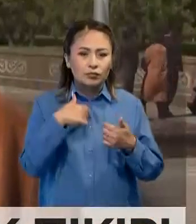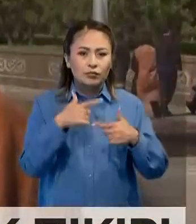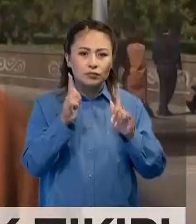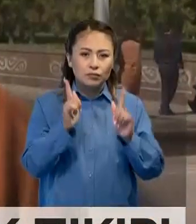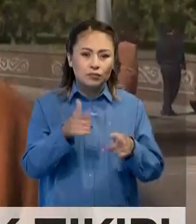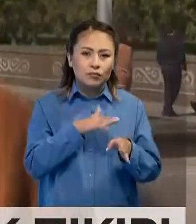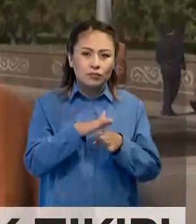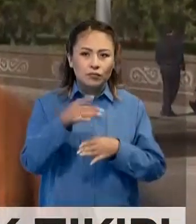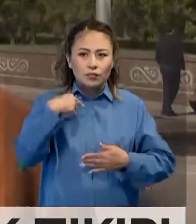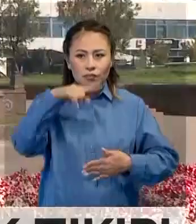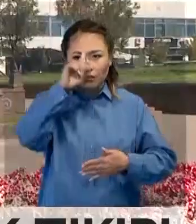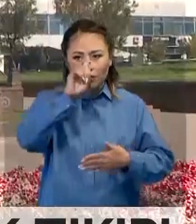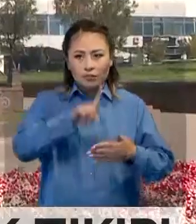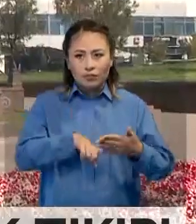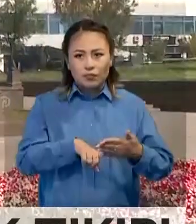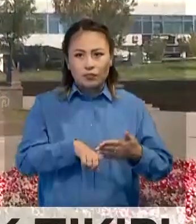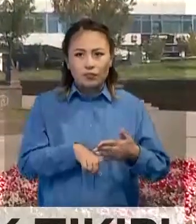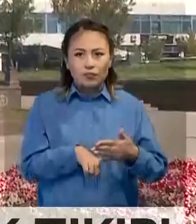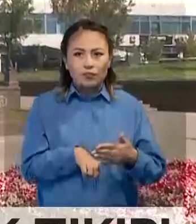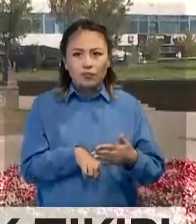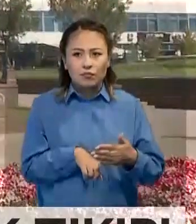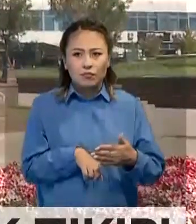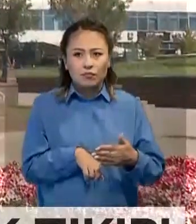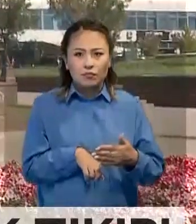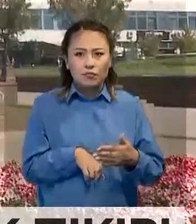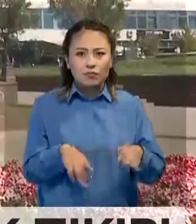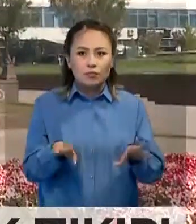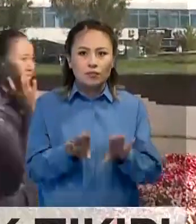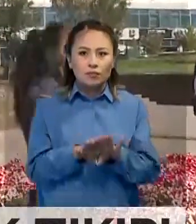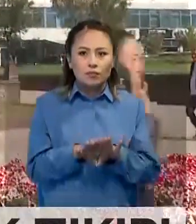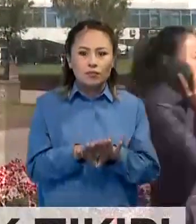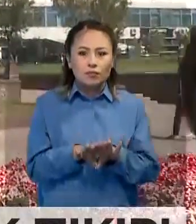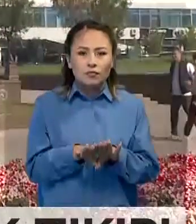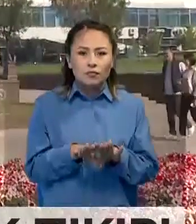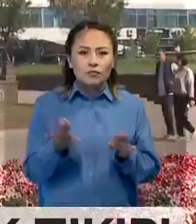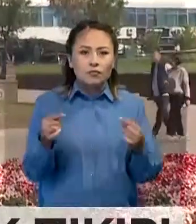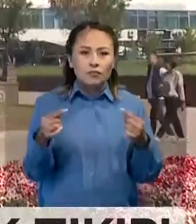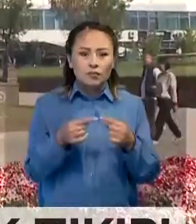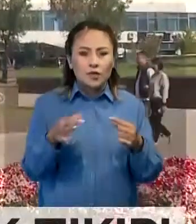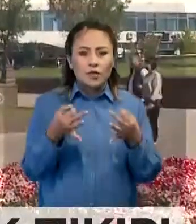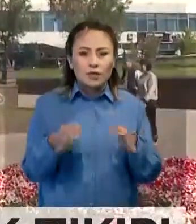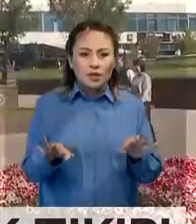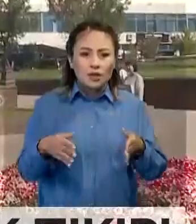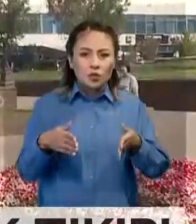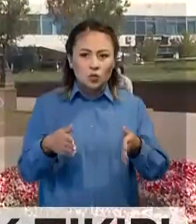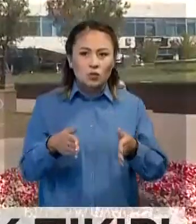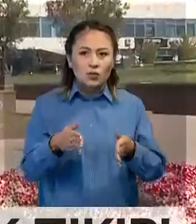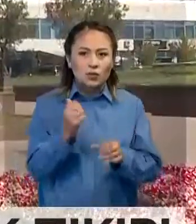толықтай сенімдім сол дұрыс болатынына. Мәселе менше 5 жыл, 7 жылда емес, мәселе ол шынымен демократиялық жолмен